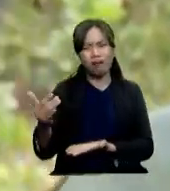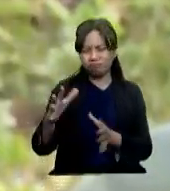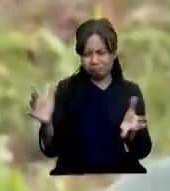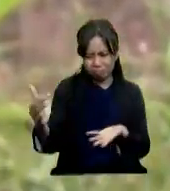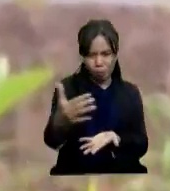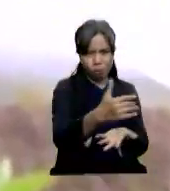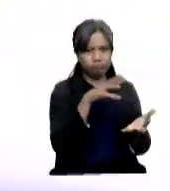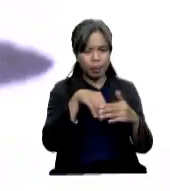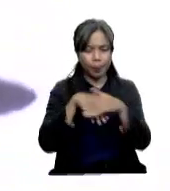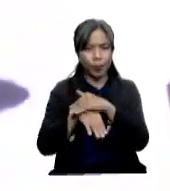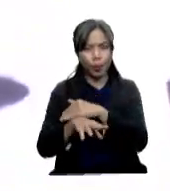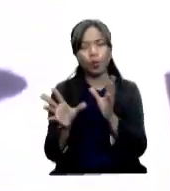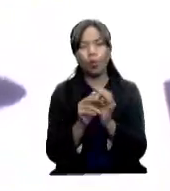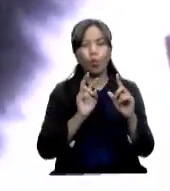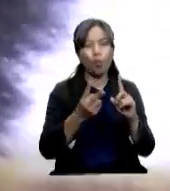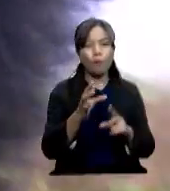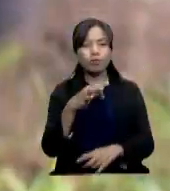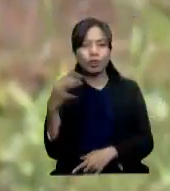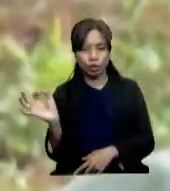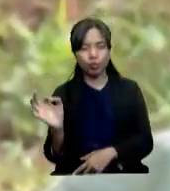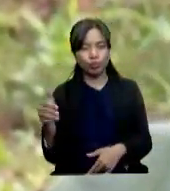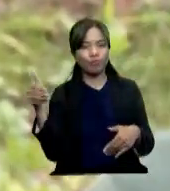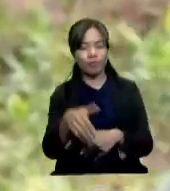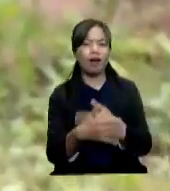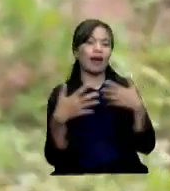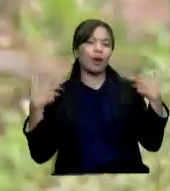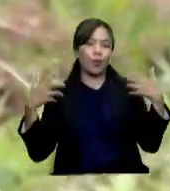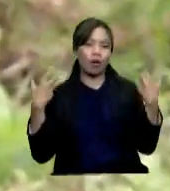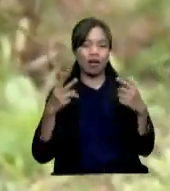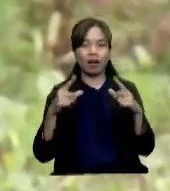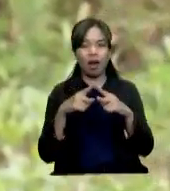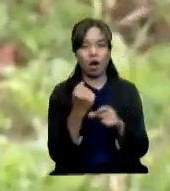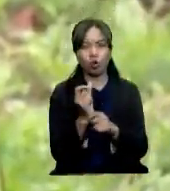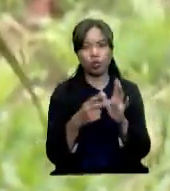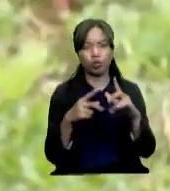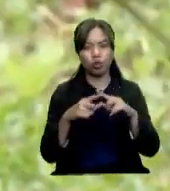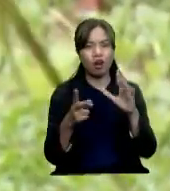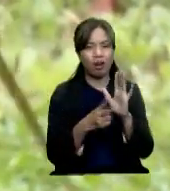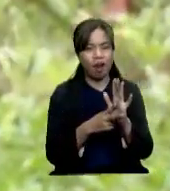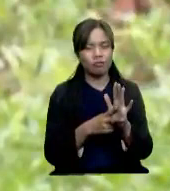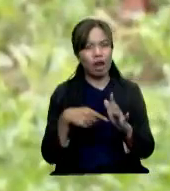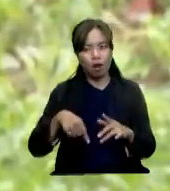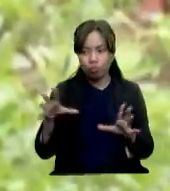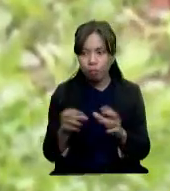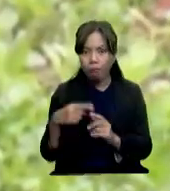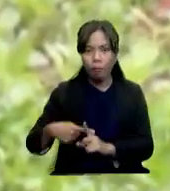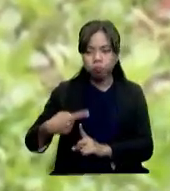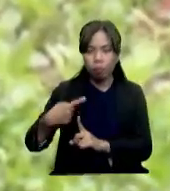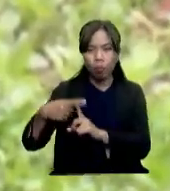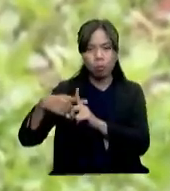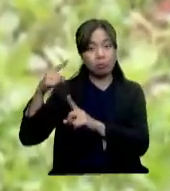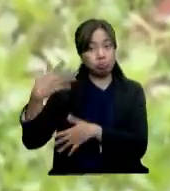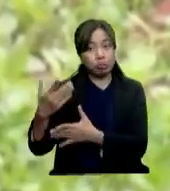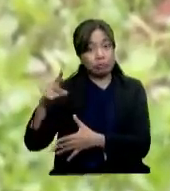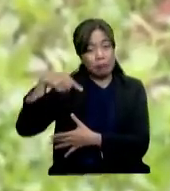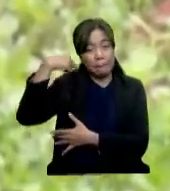komu nah tercatat ada sekitar 12.000 pengunjung yang datang ke Taman Margasatwa Ragunan dan jumlah ini pastinya